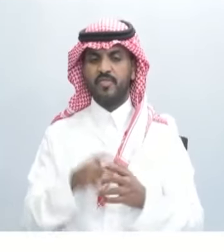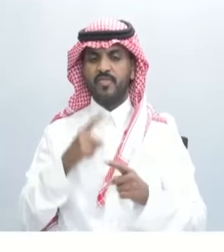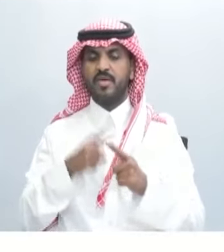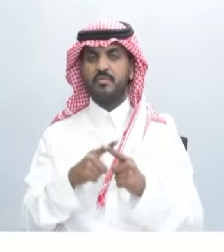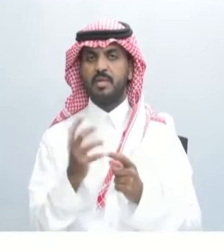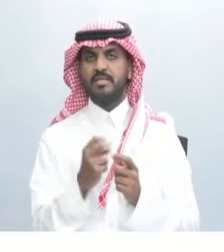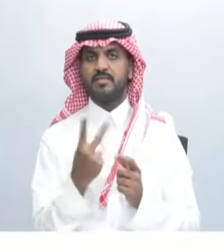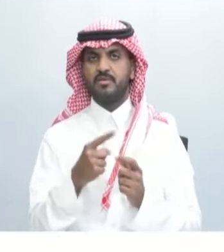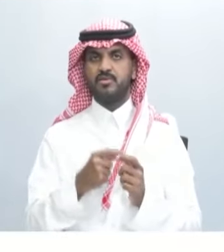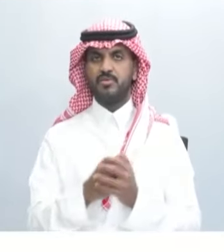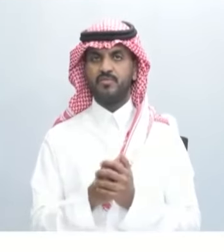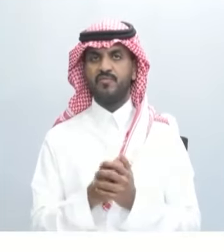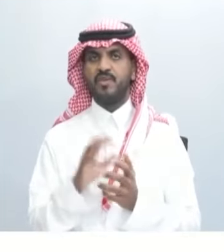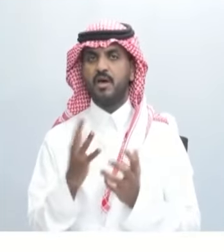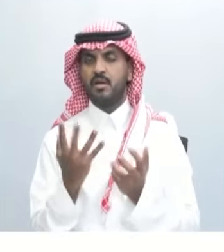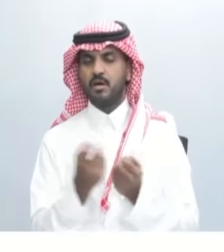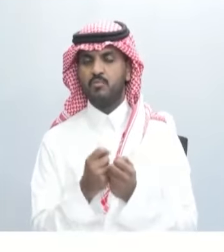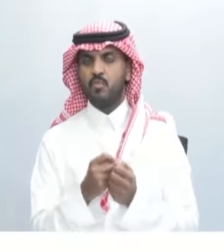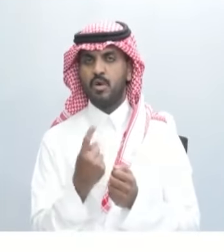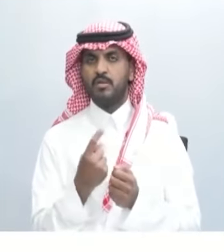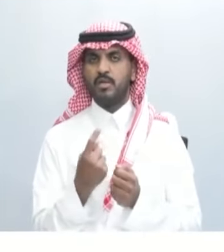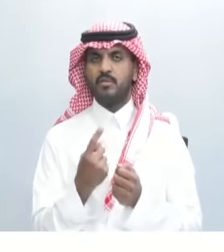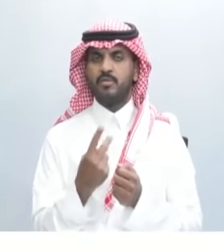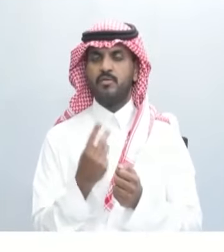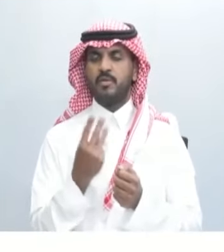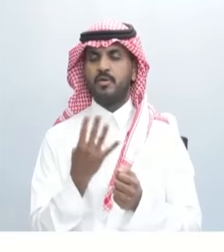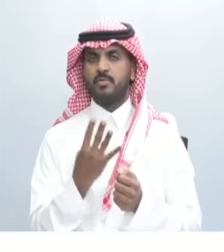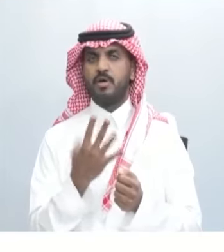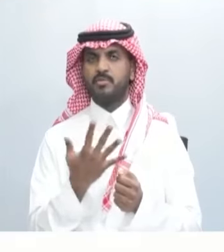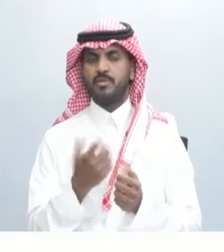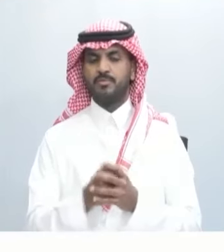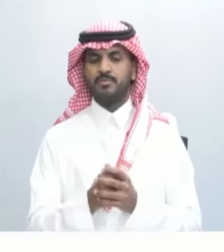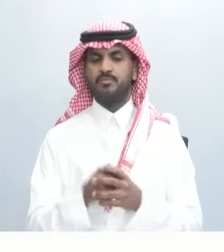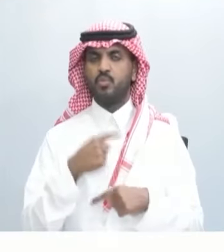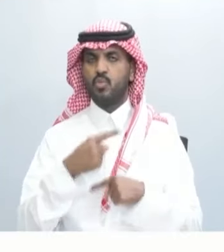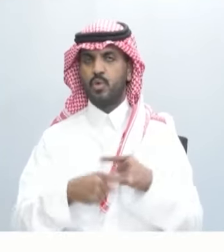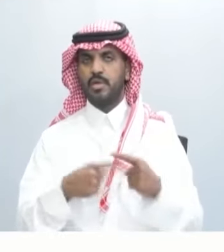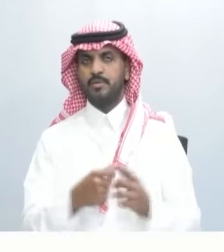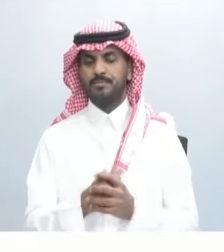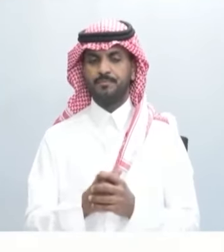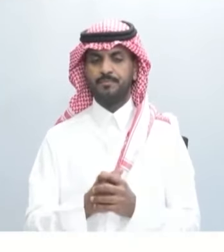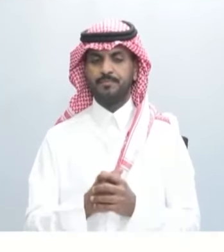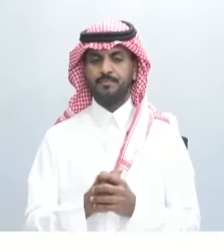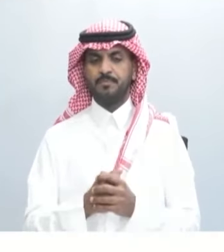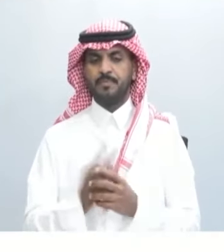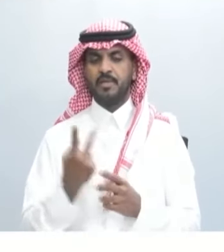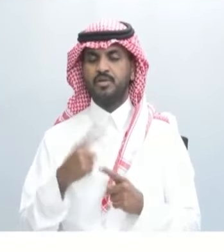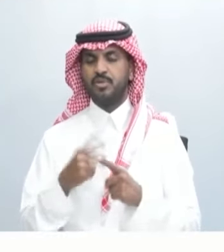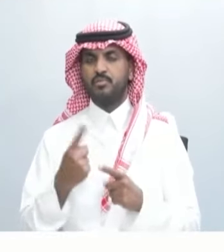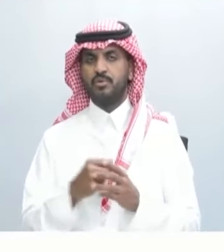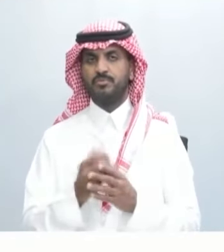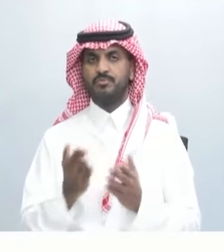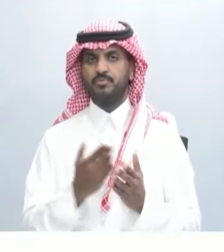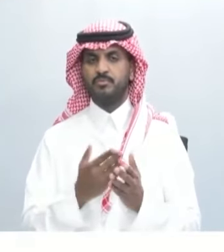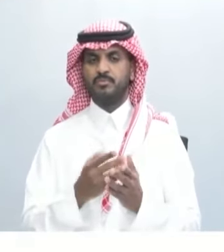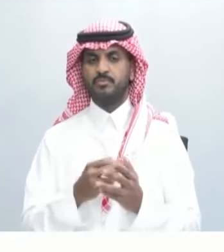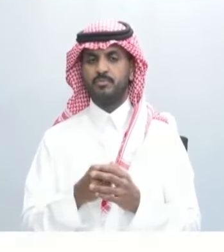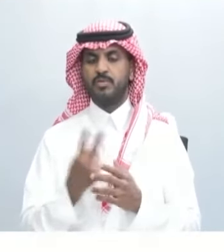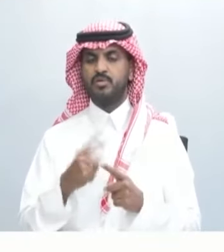العدد 12 في الاعداد واحد واثنان وثلاثه واربعه وخمسه وهكذا اذا هذه 12 مضروبه في واحد